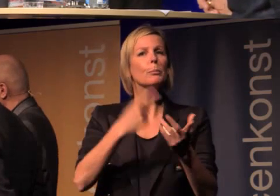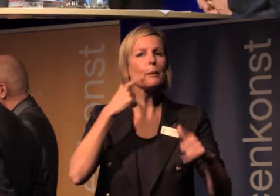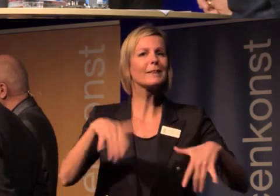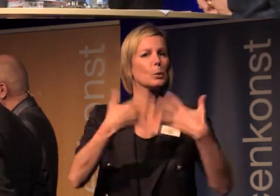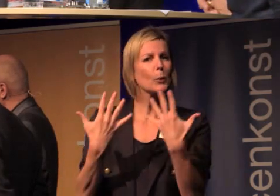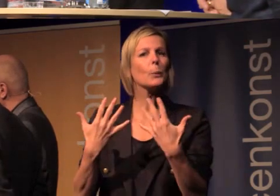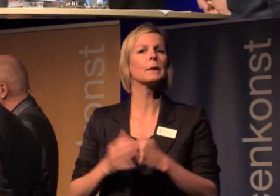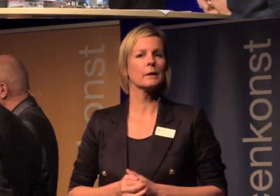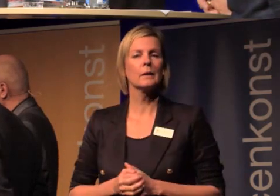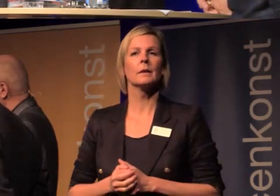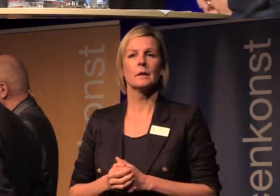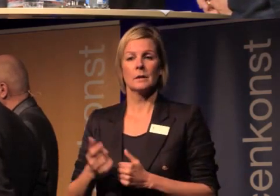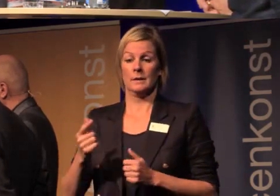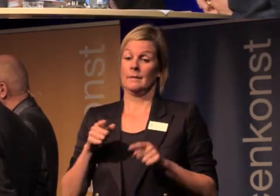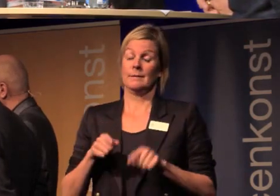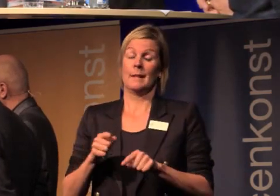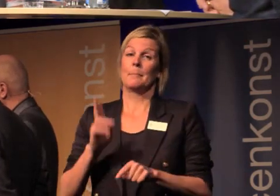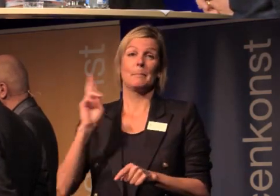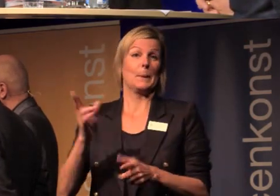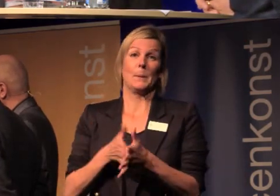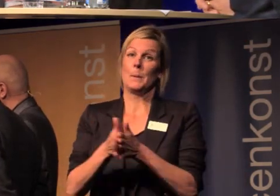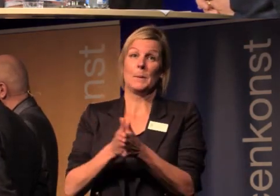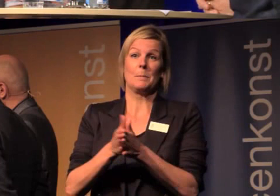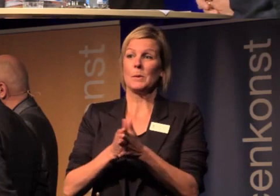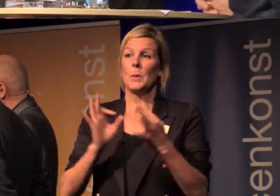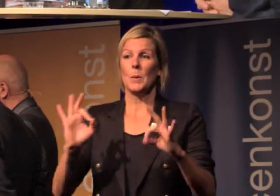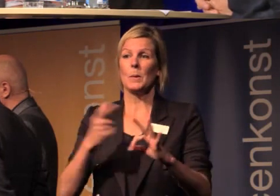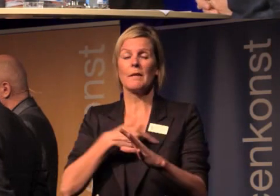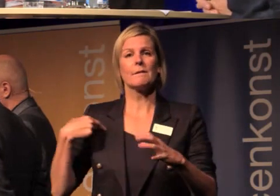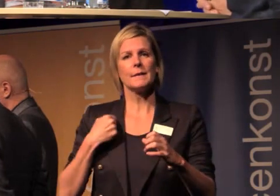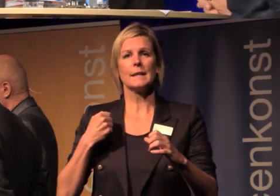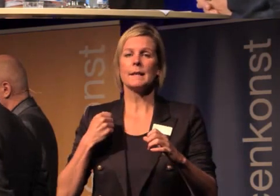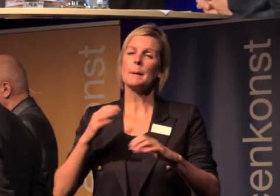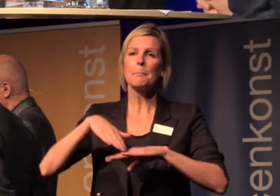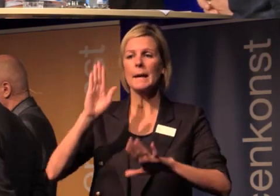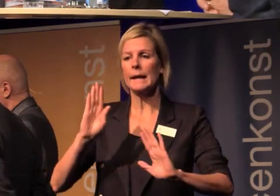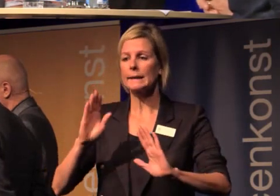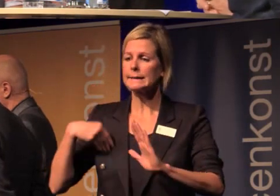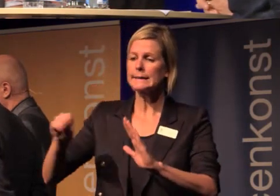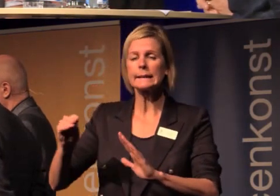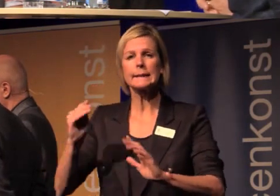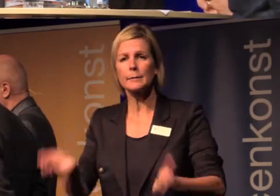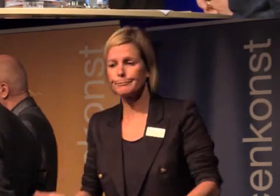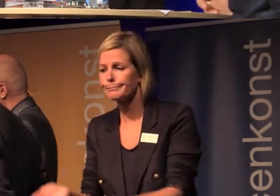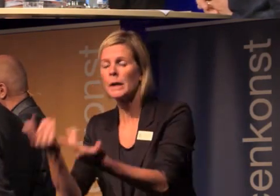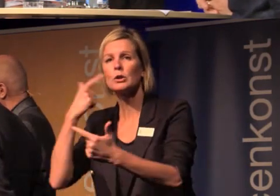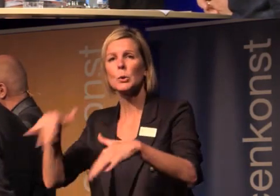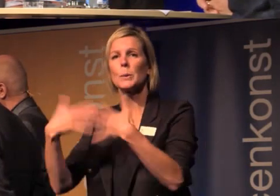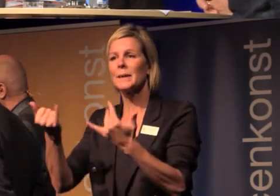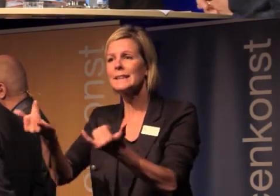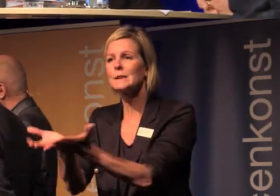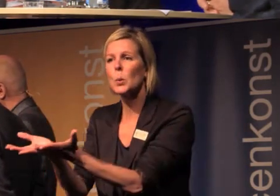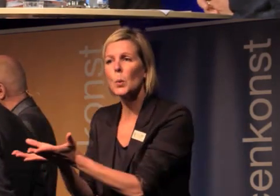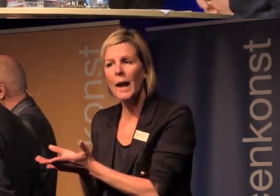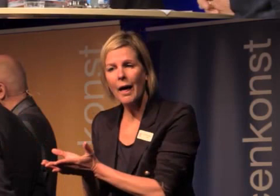vi också en stor utmaning. Hur inkorporerar vi kulturen mer i skolan, i undervisningen, för att den ska tillgängliggöras för fler och inte bara ses